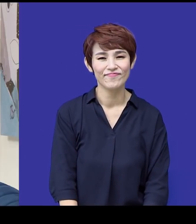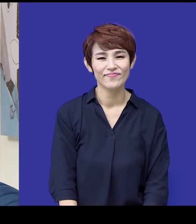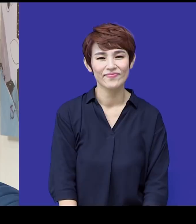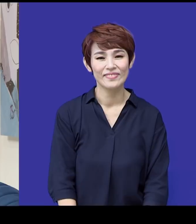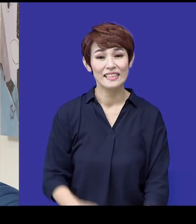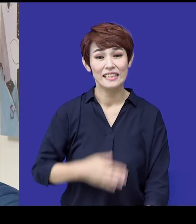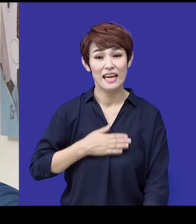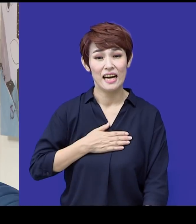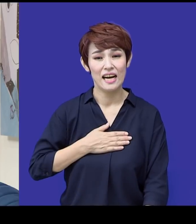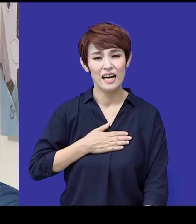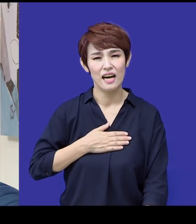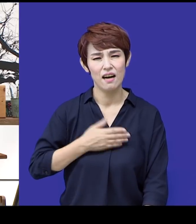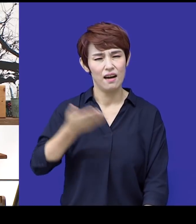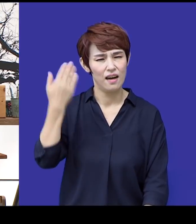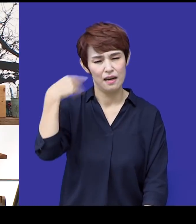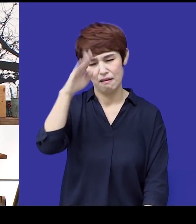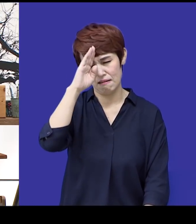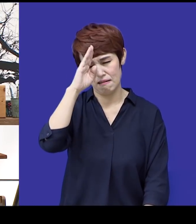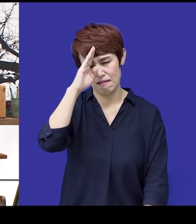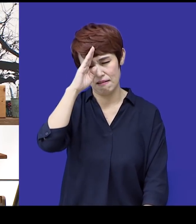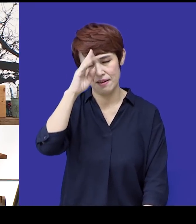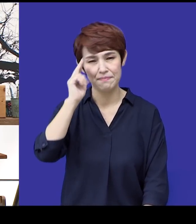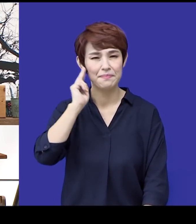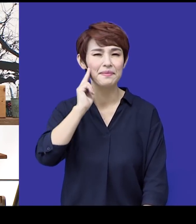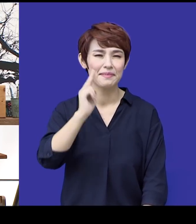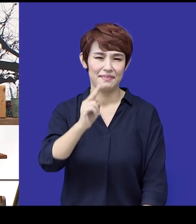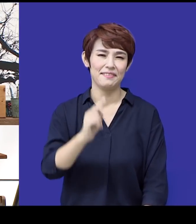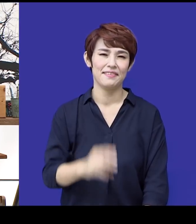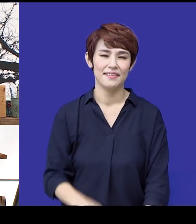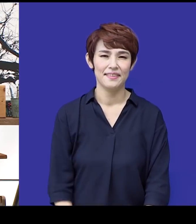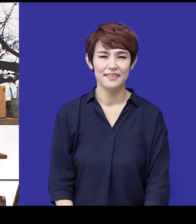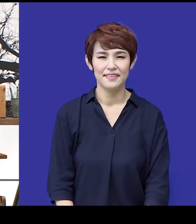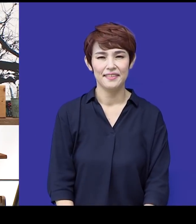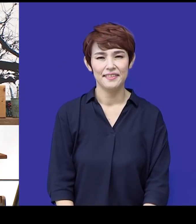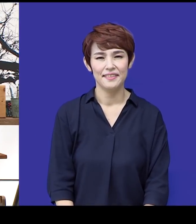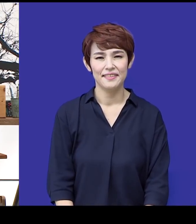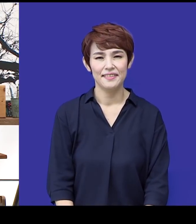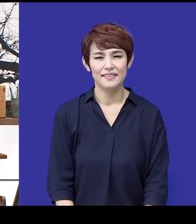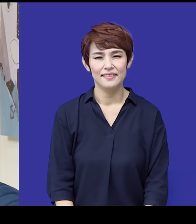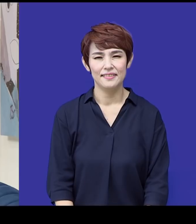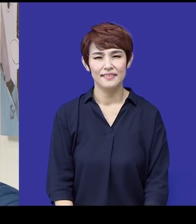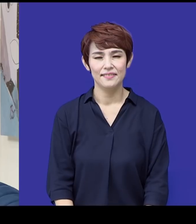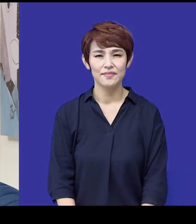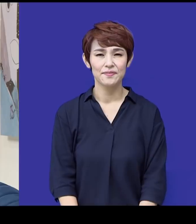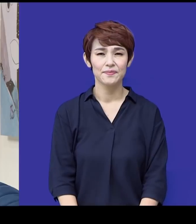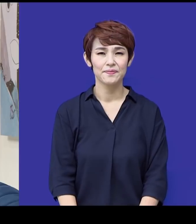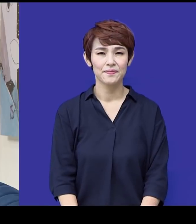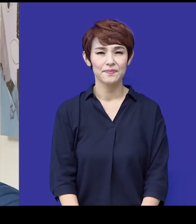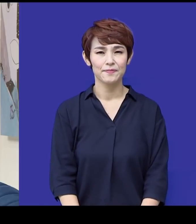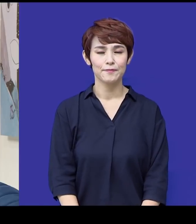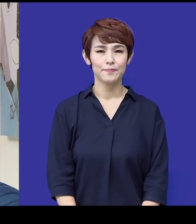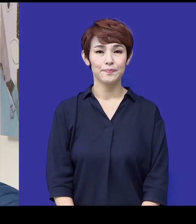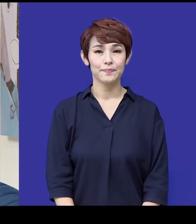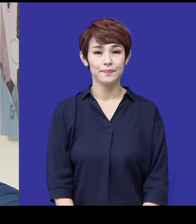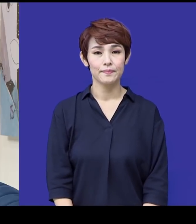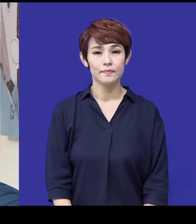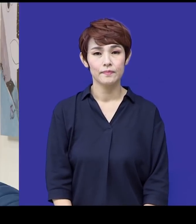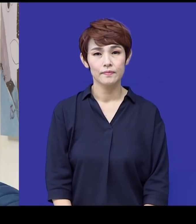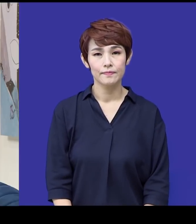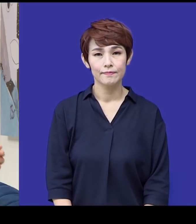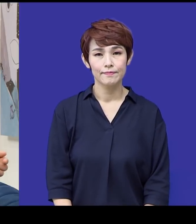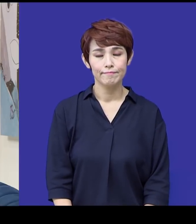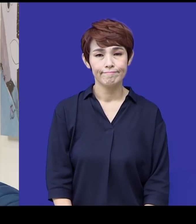제가 조금 많이 아팠었거든요. 그래서 어릴 때부터 많이 아팠고 그래서 이